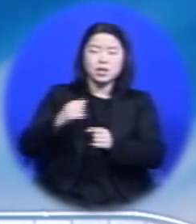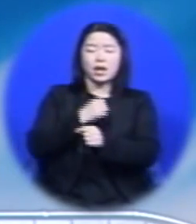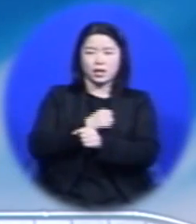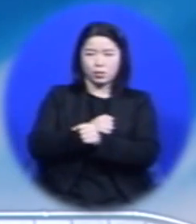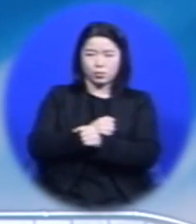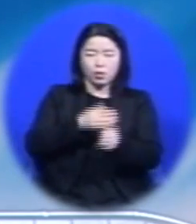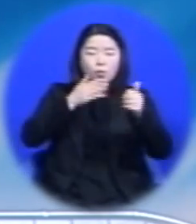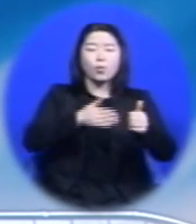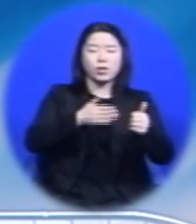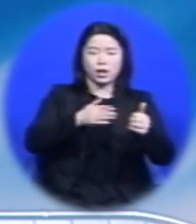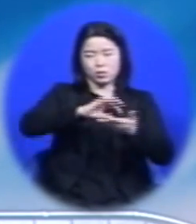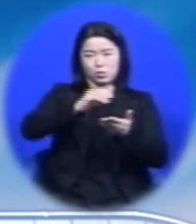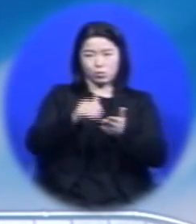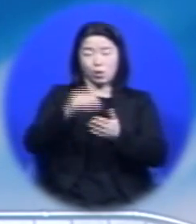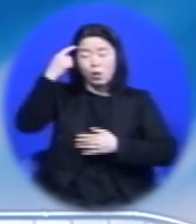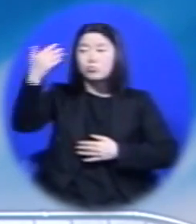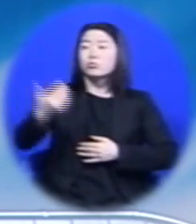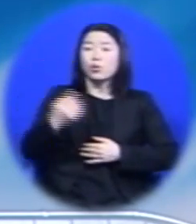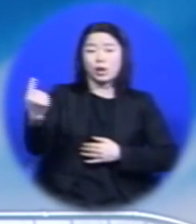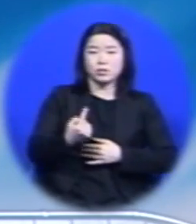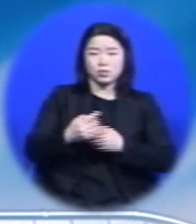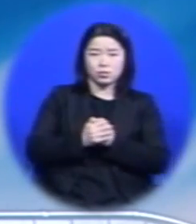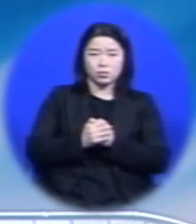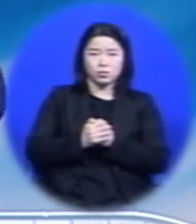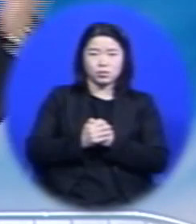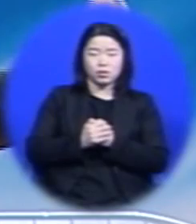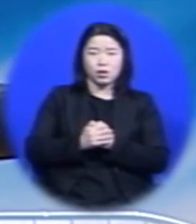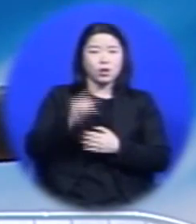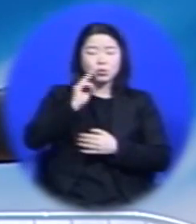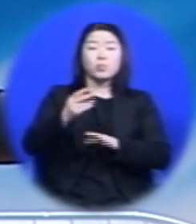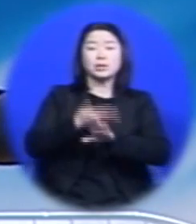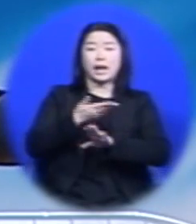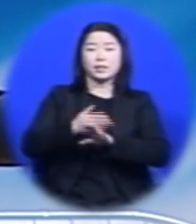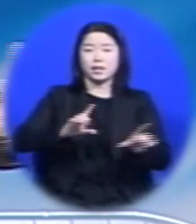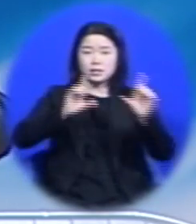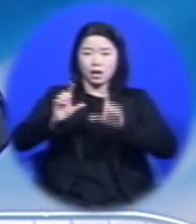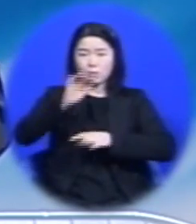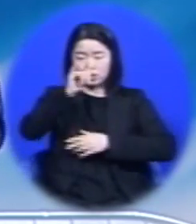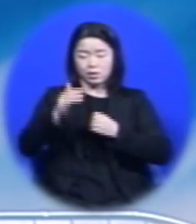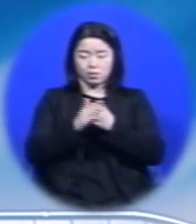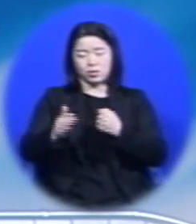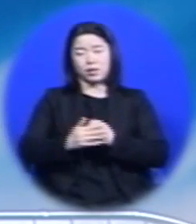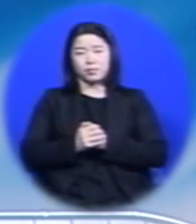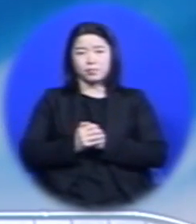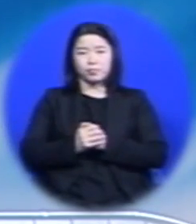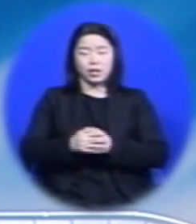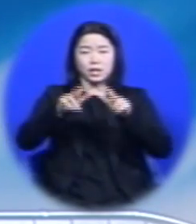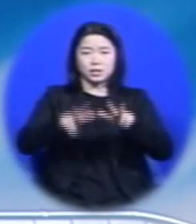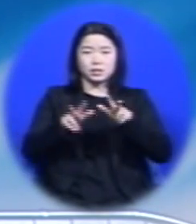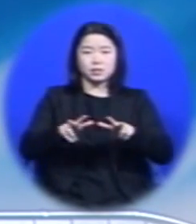할 정도였어 물어왔어요 세상 사람들이 너무 다르게 사니까